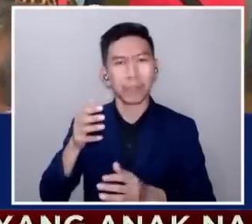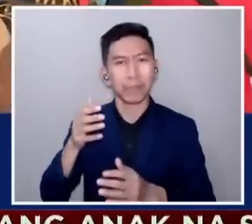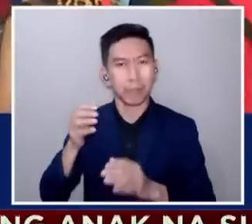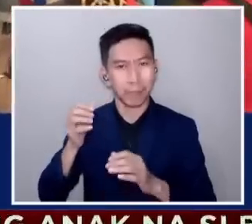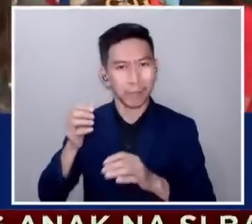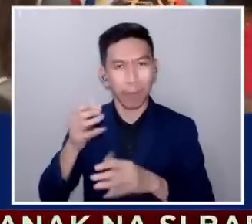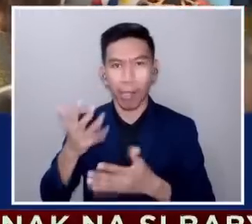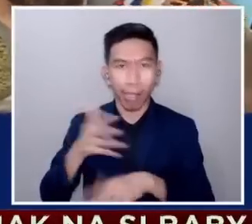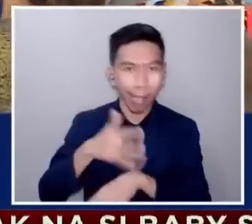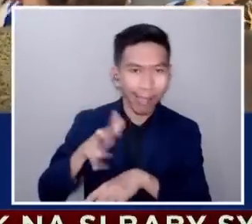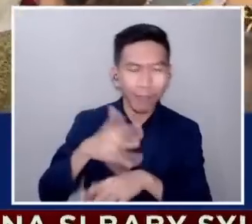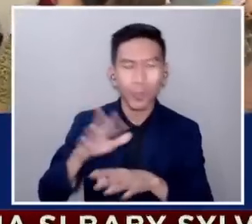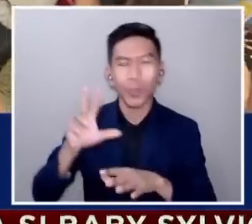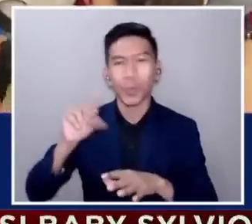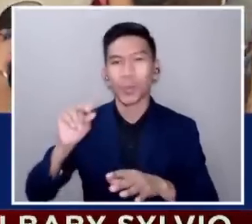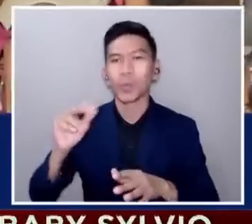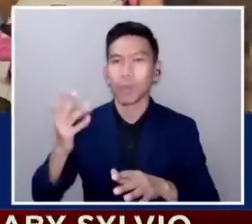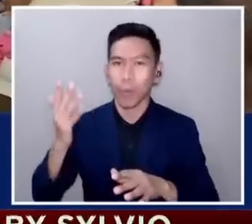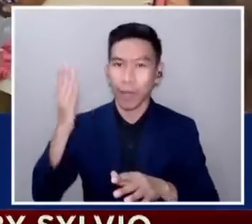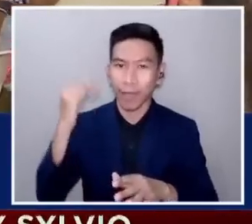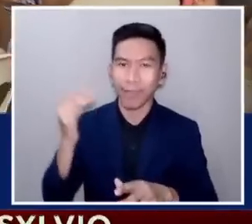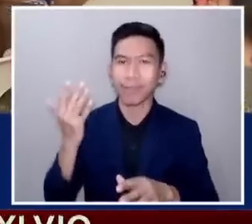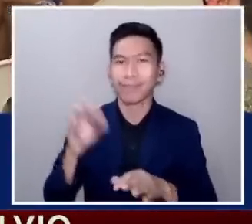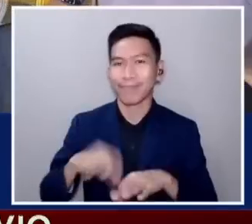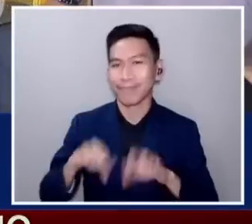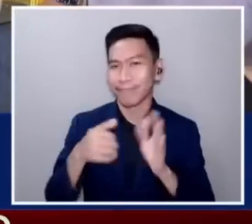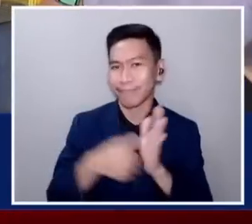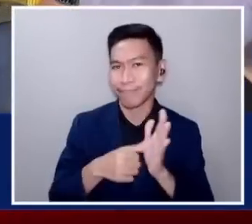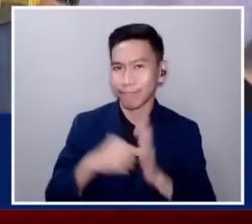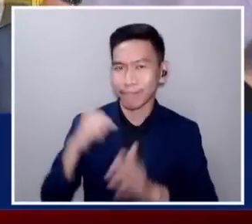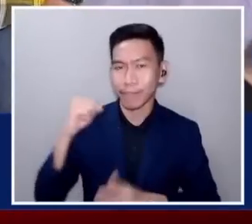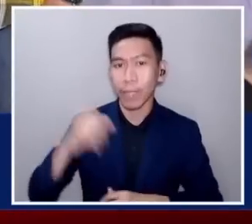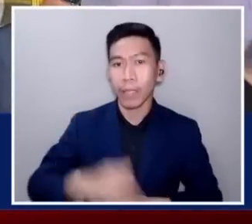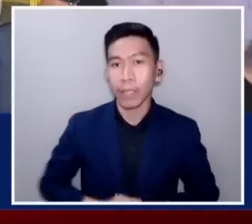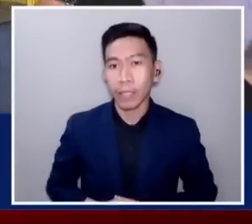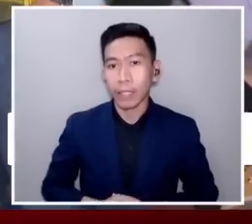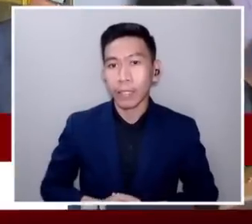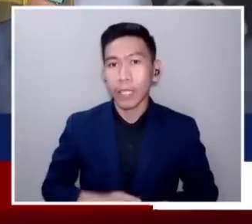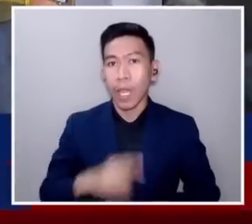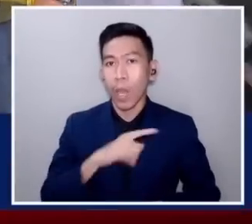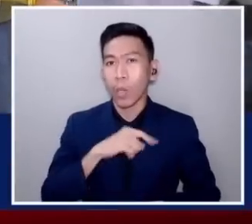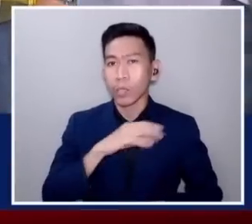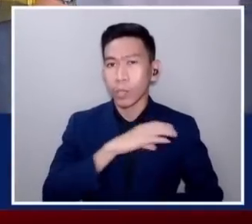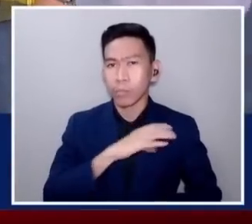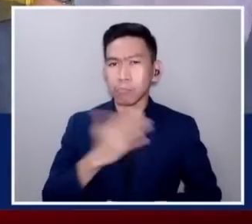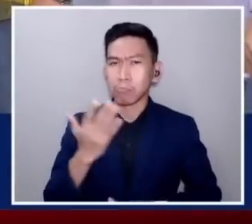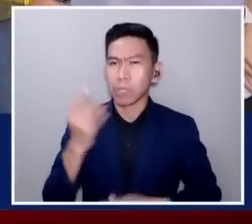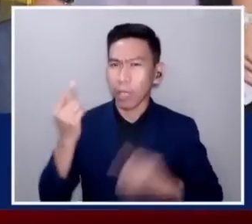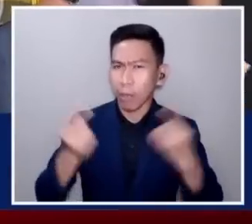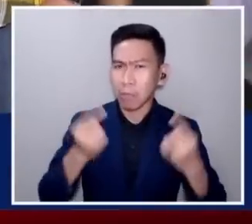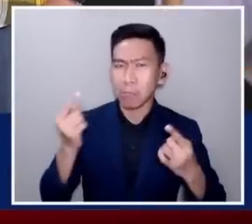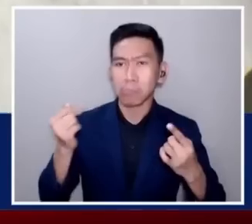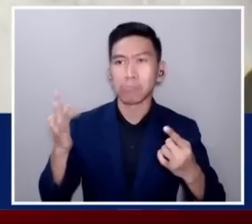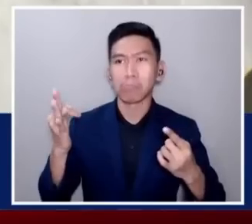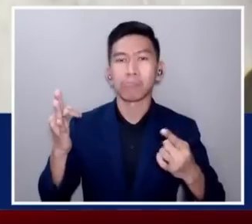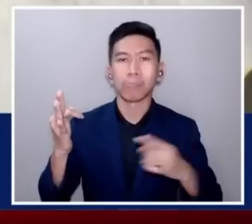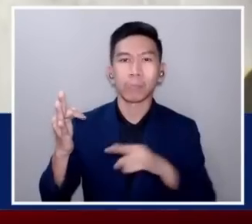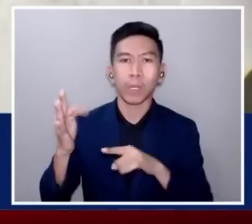Ilang araw bago maghalalan, hindi nababahala si Lacson kung mga katunggaliman ang iniendorso ng mga